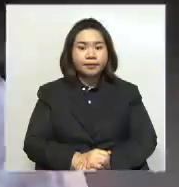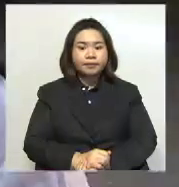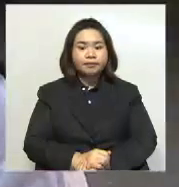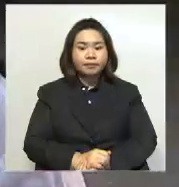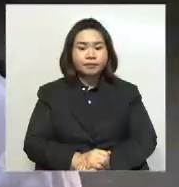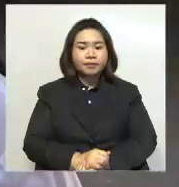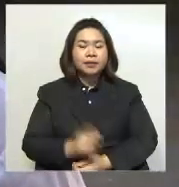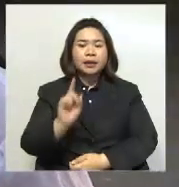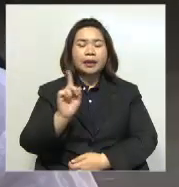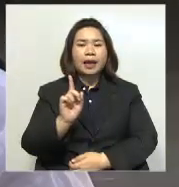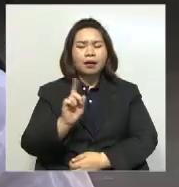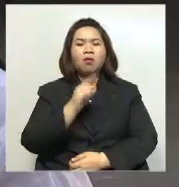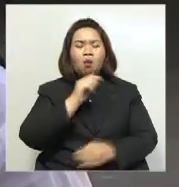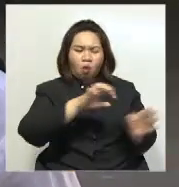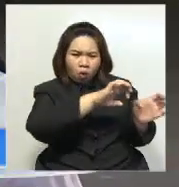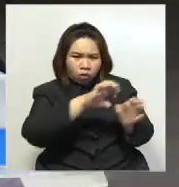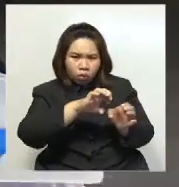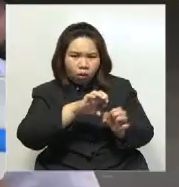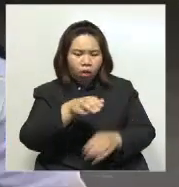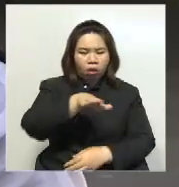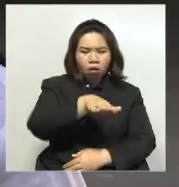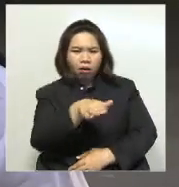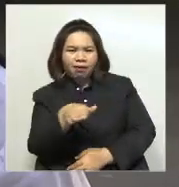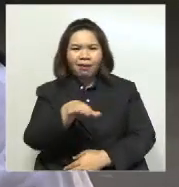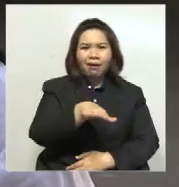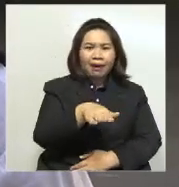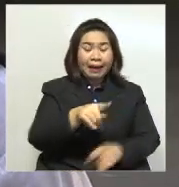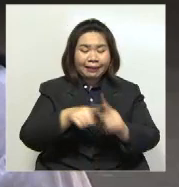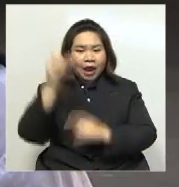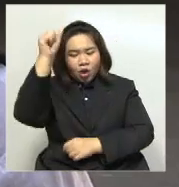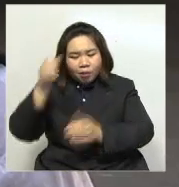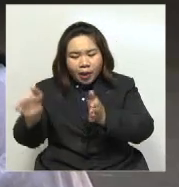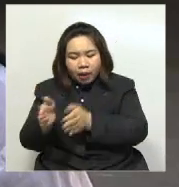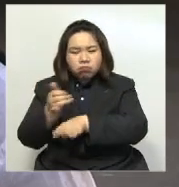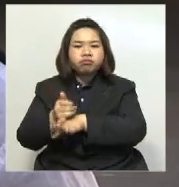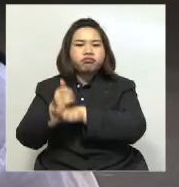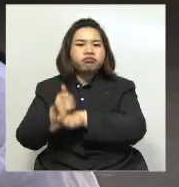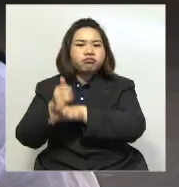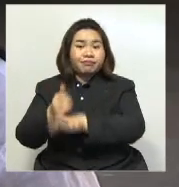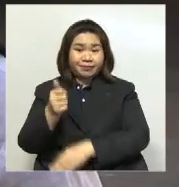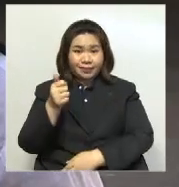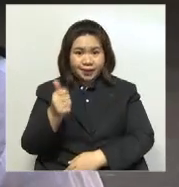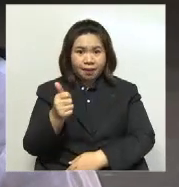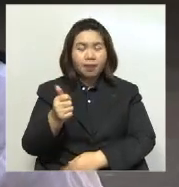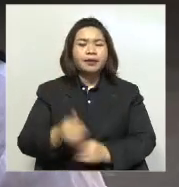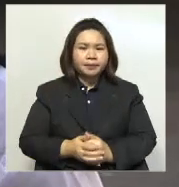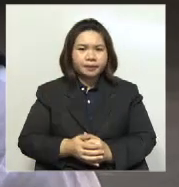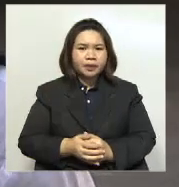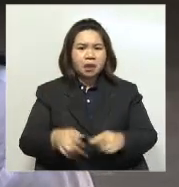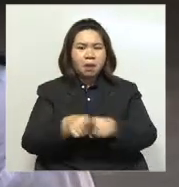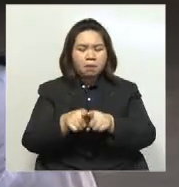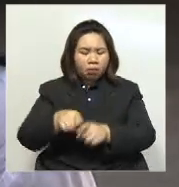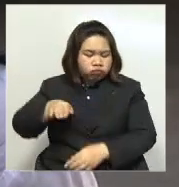คือรถตู้มันจะแบบคงเค้งมากกว่ารถมินิบัสอะค่ะแล้วก็มันก็แบบคือมันไม่ได้เร็วเหมือน